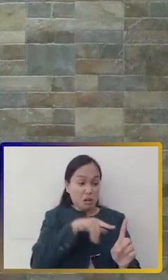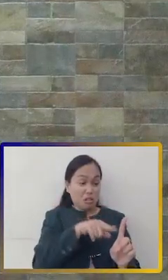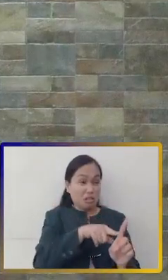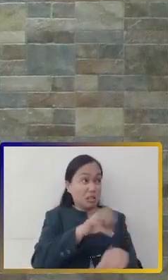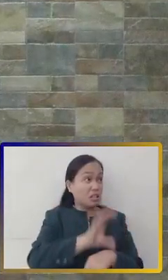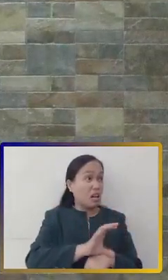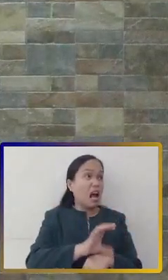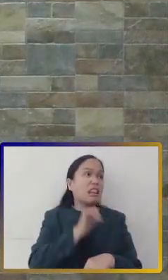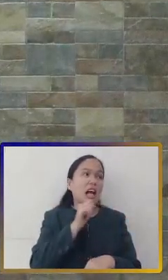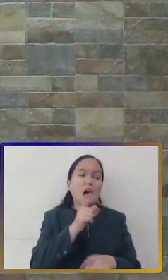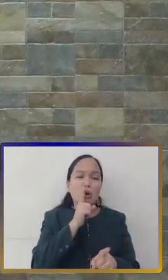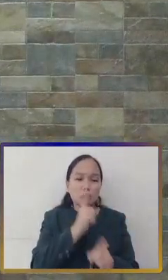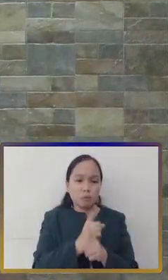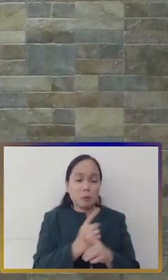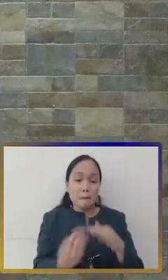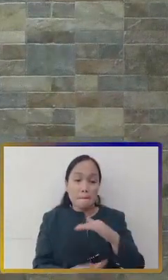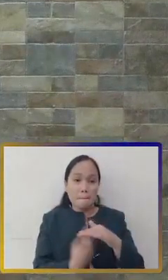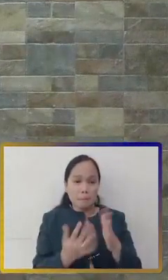biblically.